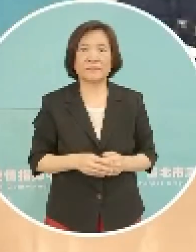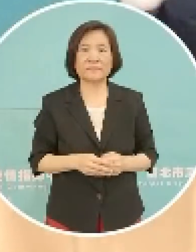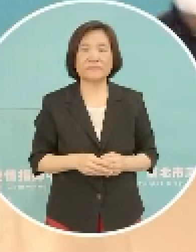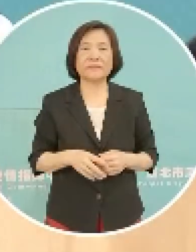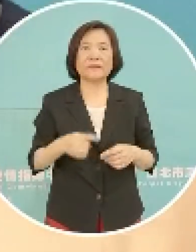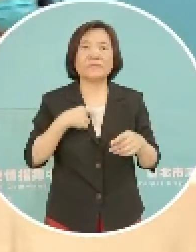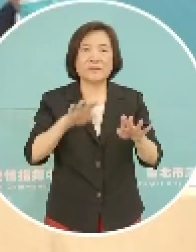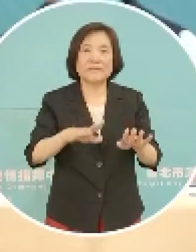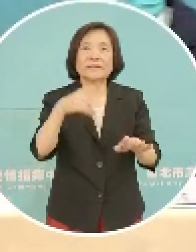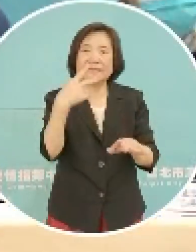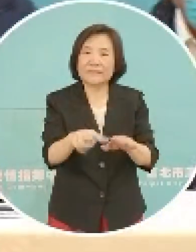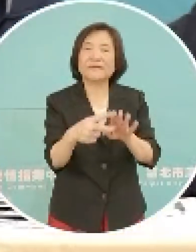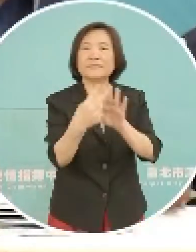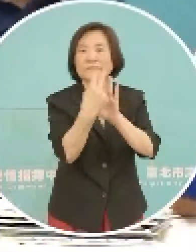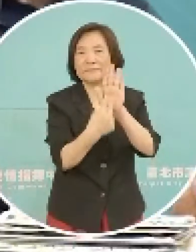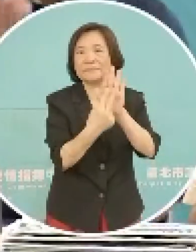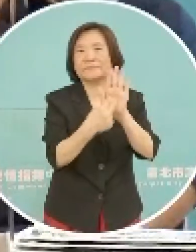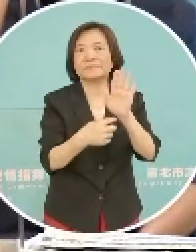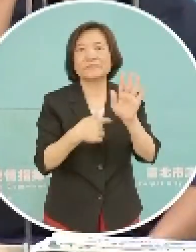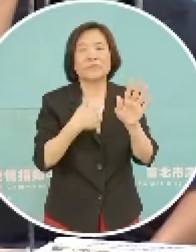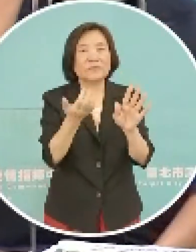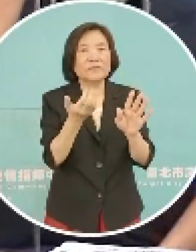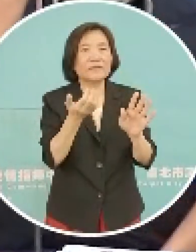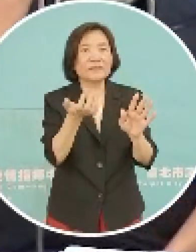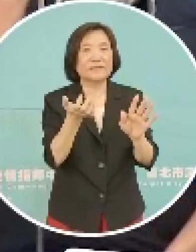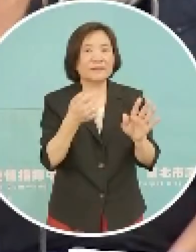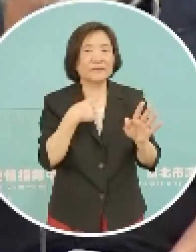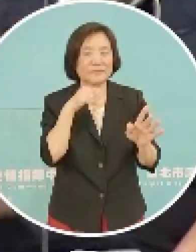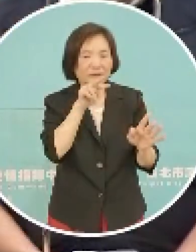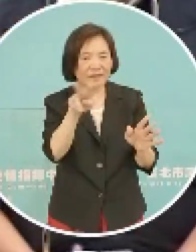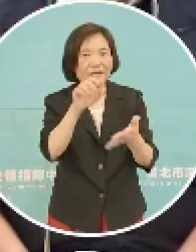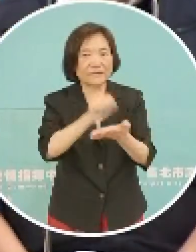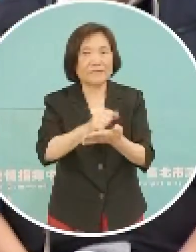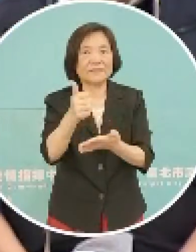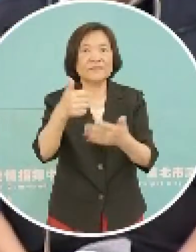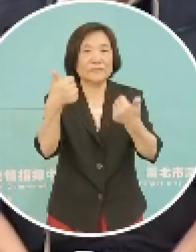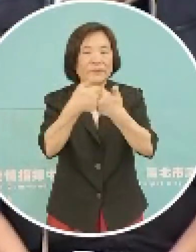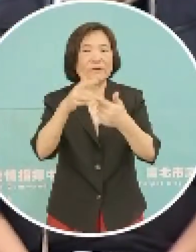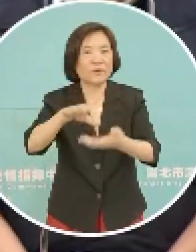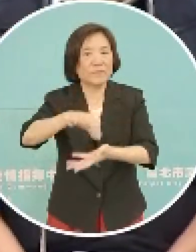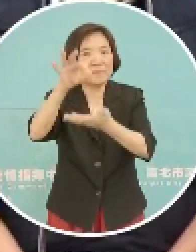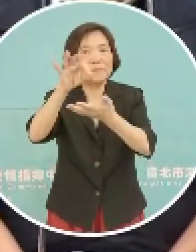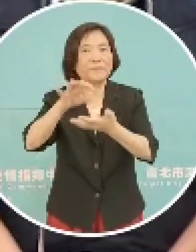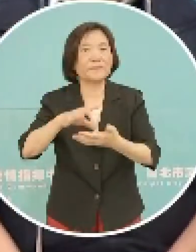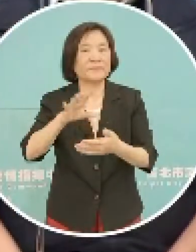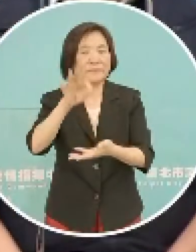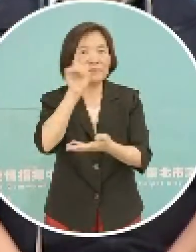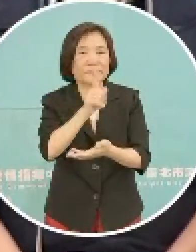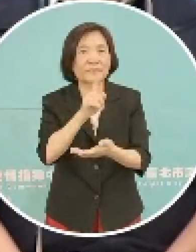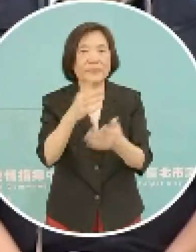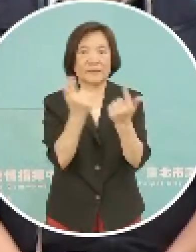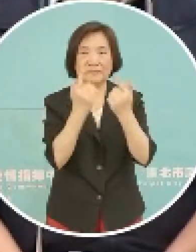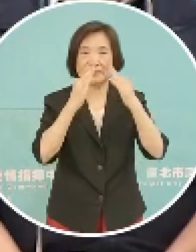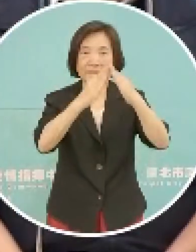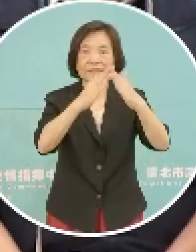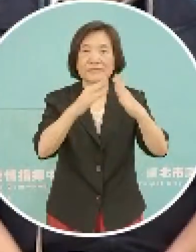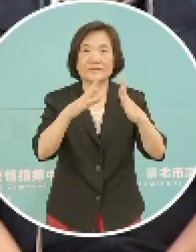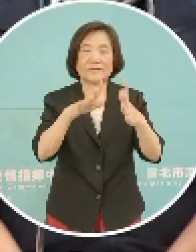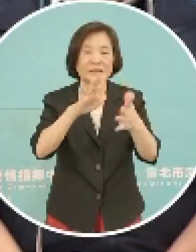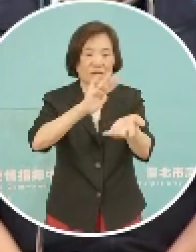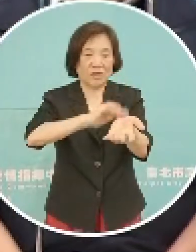这部分我也刚刚有看到记者会有提到说这个台北市的空床